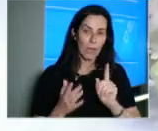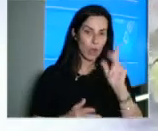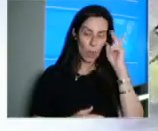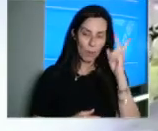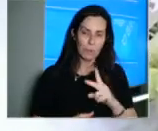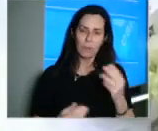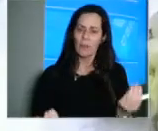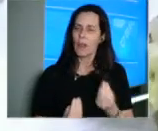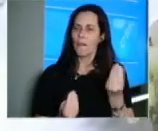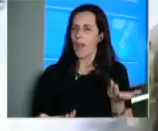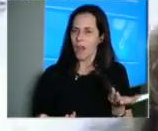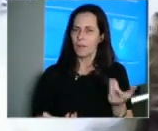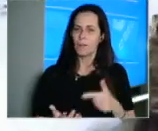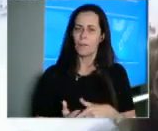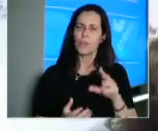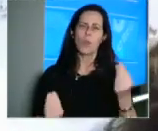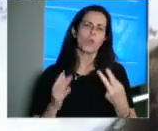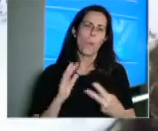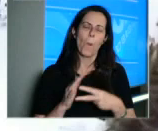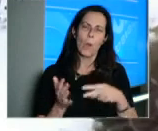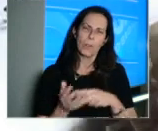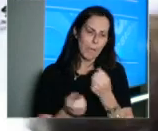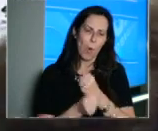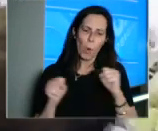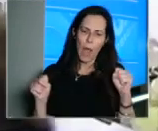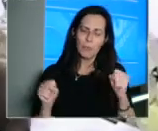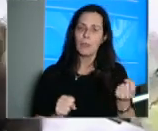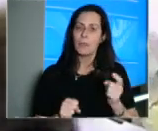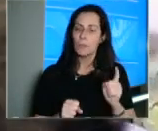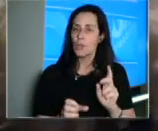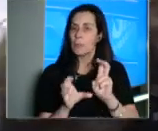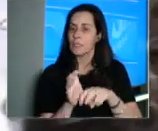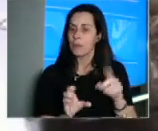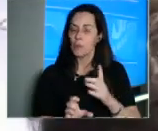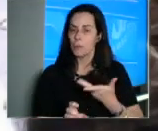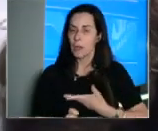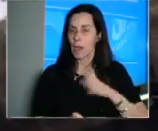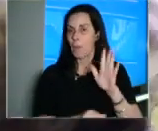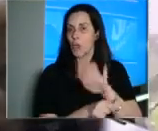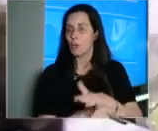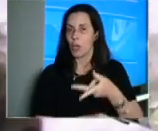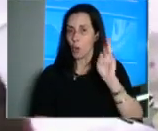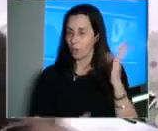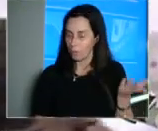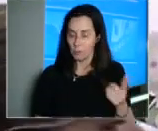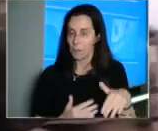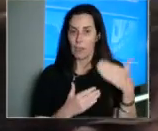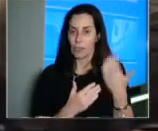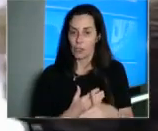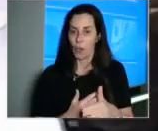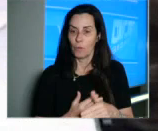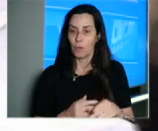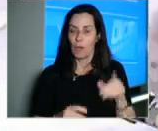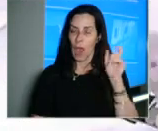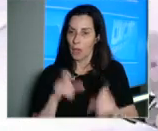מפנים. בסוף יש משחק פוליטי, משחק דמוקרטי, שמי שמצטרף, מי שמקבל, גם משפיע יותר. הרי בסופו של דבר,